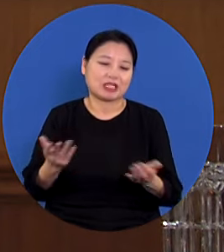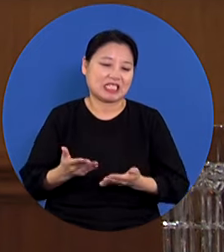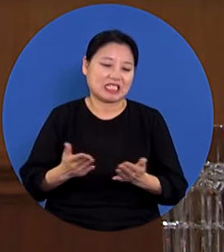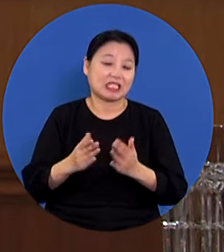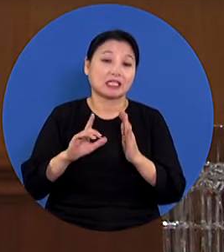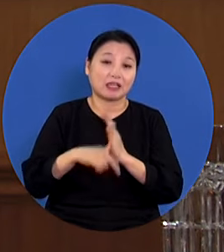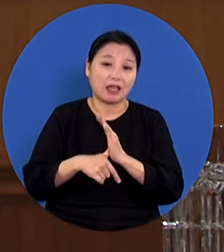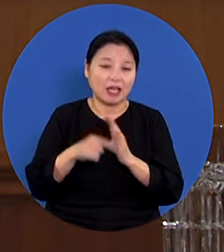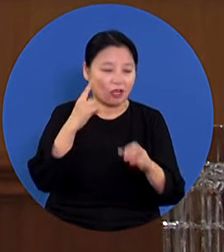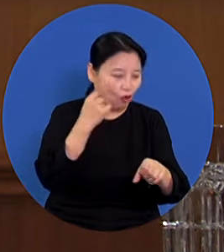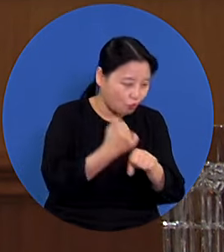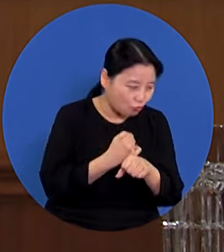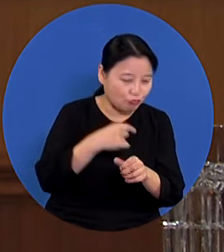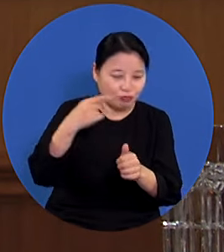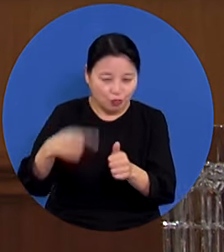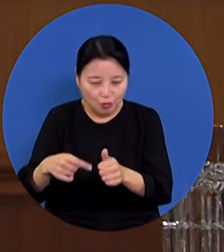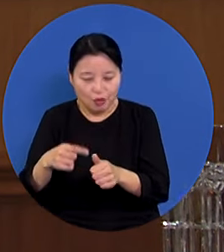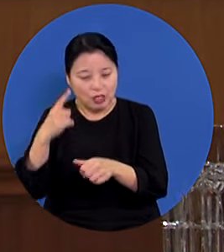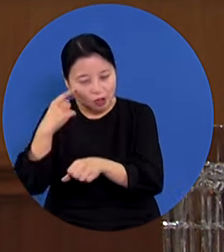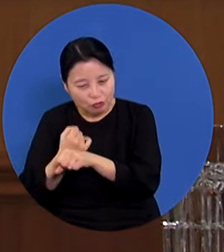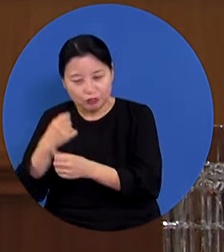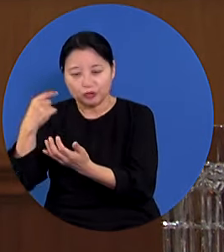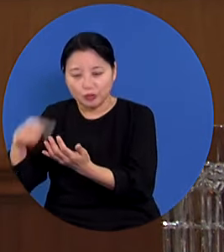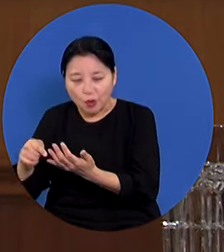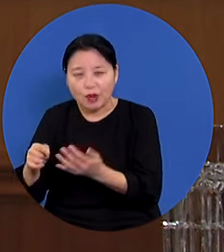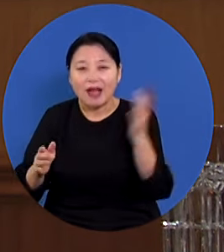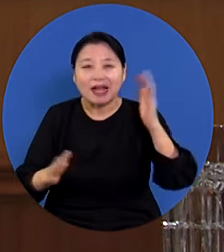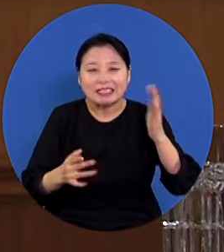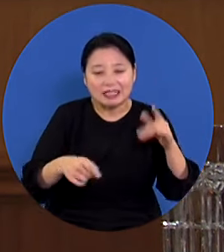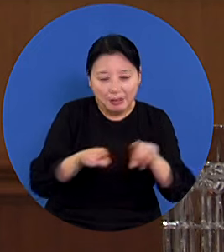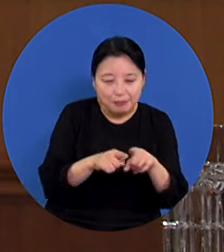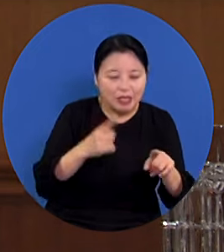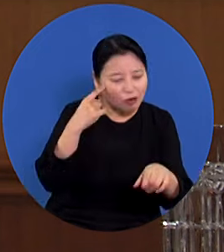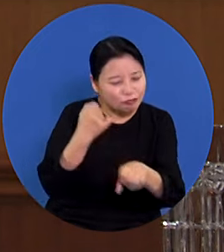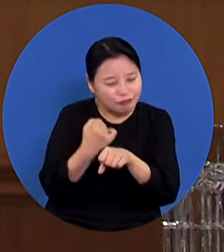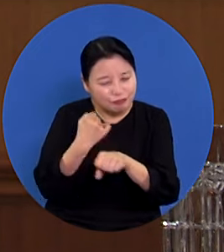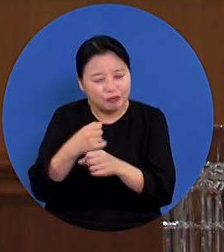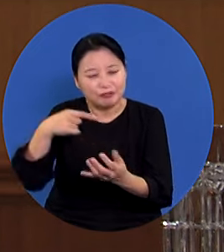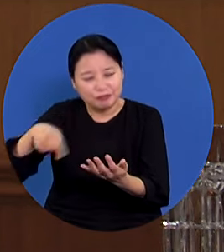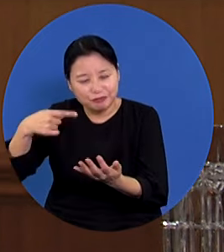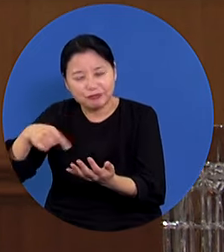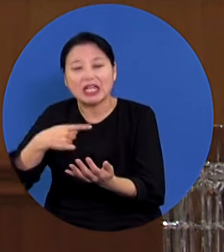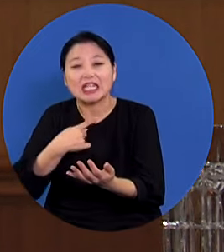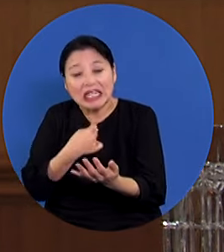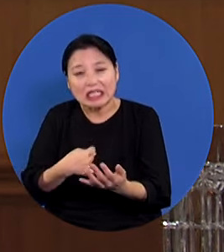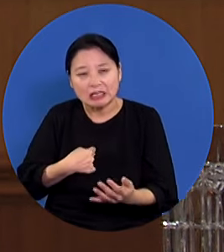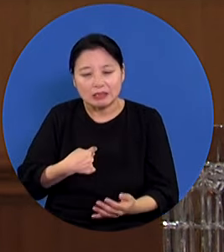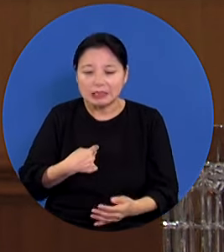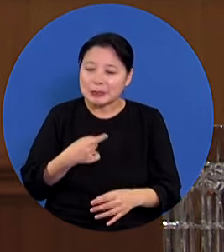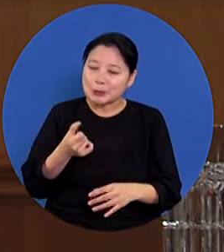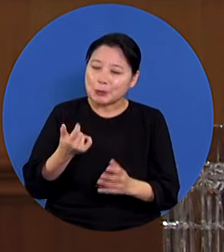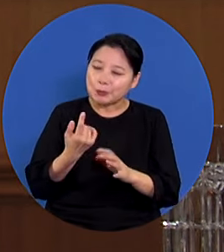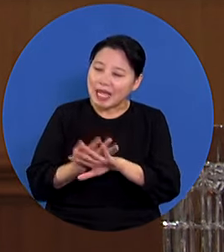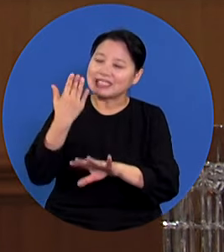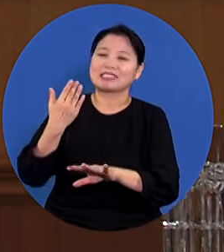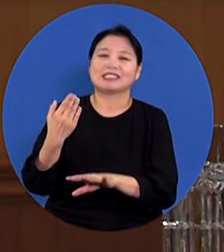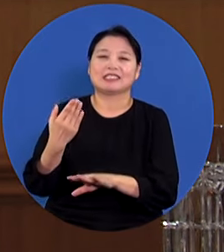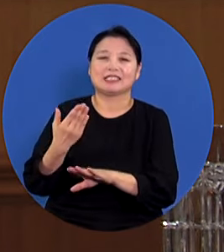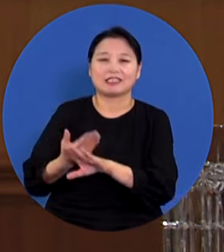하면서 이제 연구하고 교육하고 학생들하고 이런 걸 해왔는데 예, 예. 뭔가 이제 다른 거를 할 수